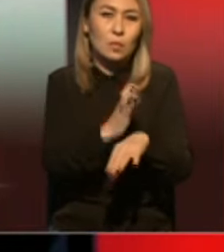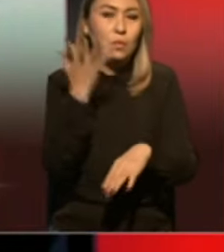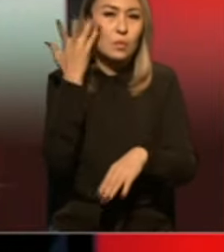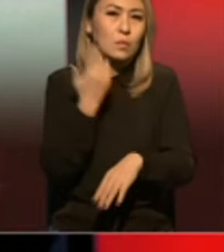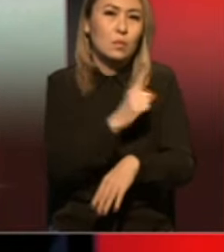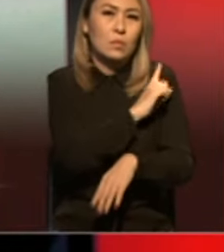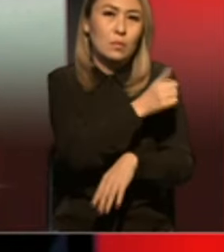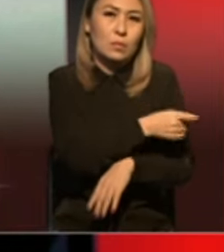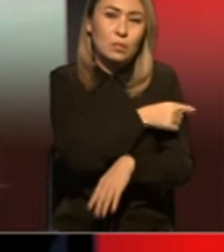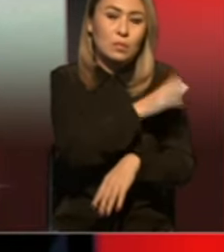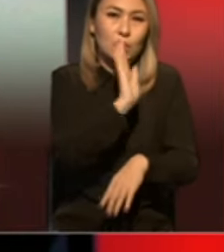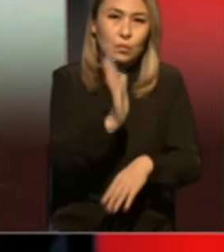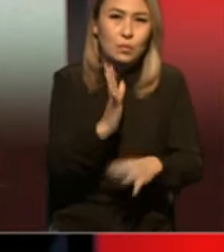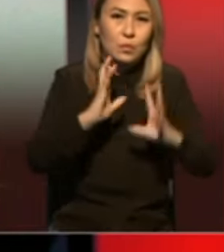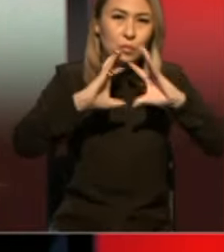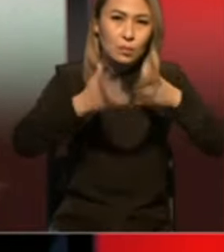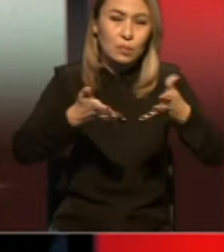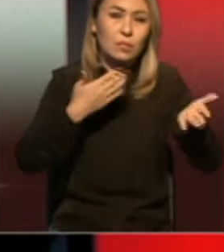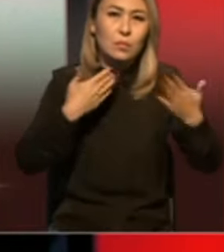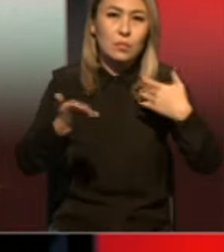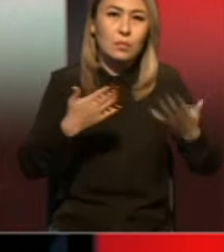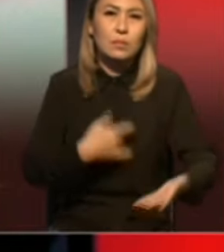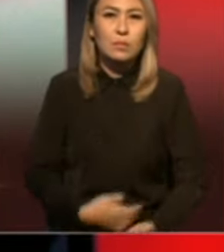салмағы әрине артатын болады халықаралық қатынастар жүйесінде.